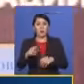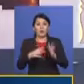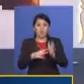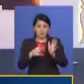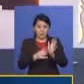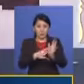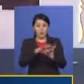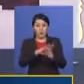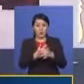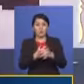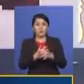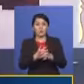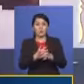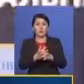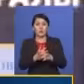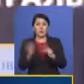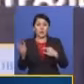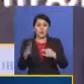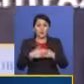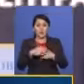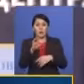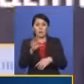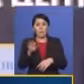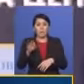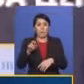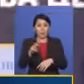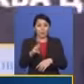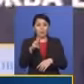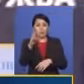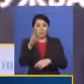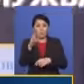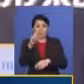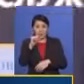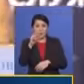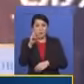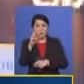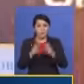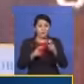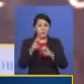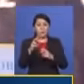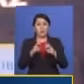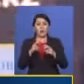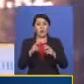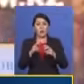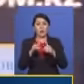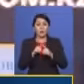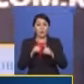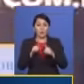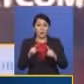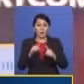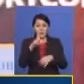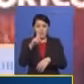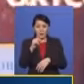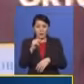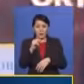мекенінде карантин енгізілді. Бескөл және агроинтерпетиция құс өсіруші кәсіпорындарда құс